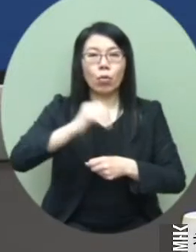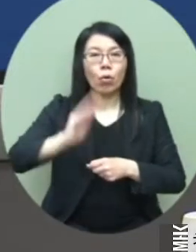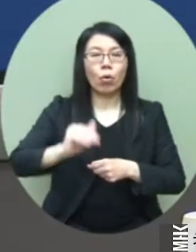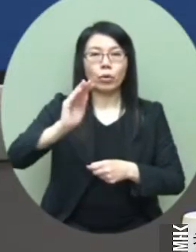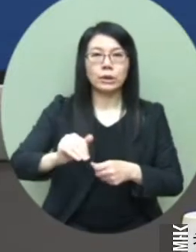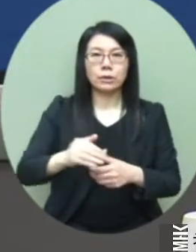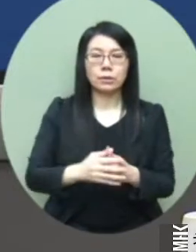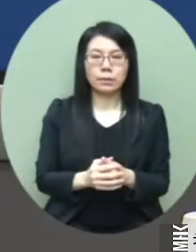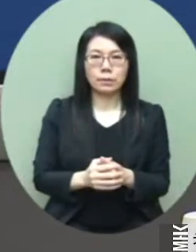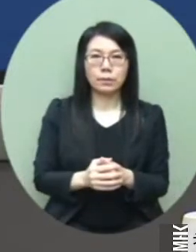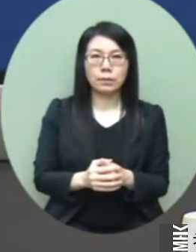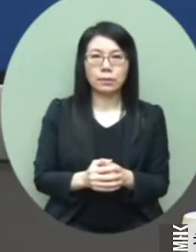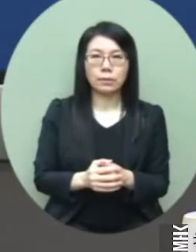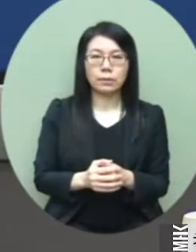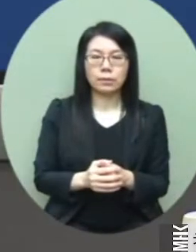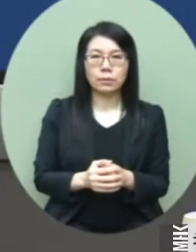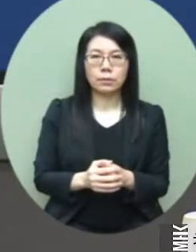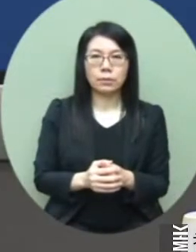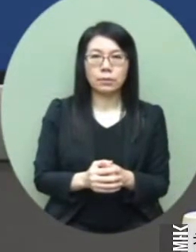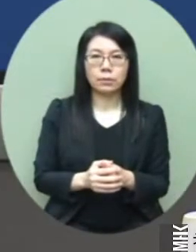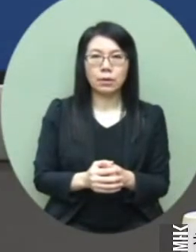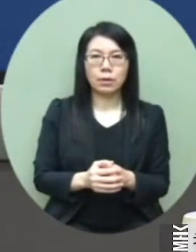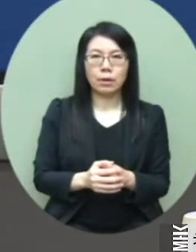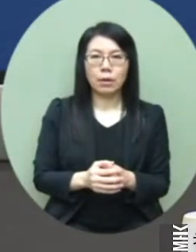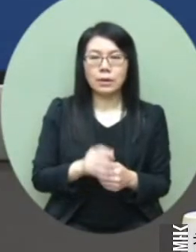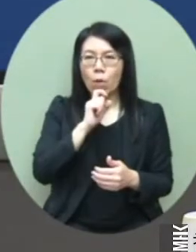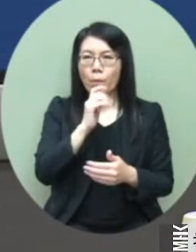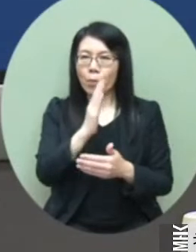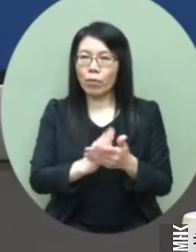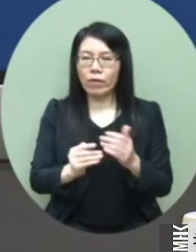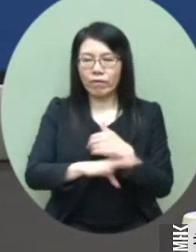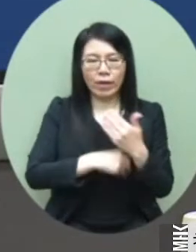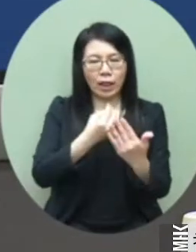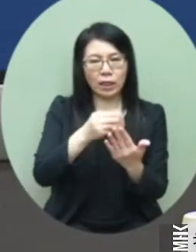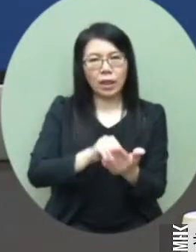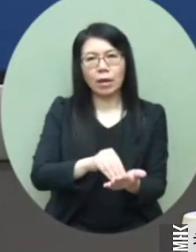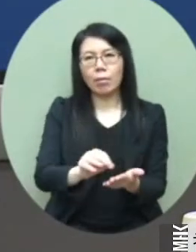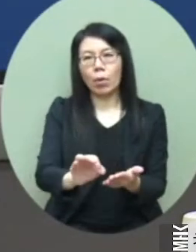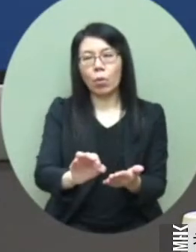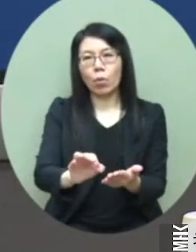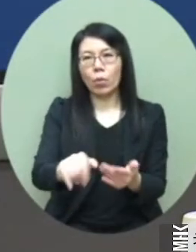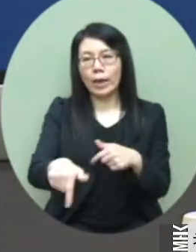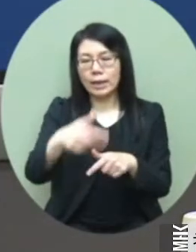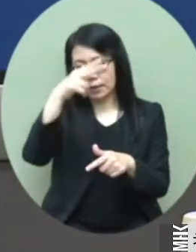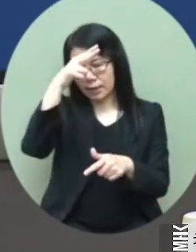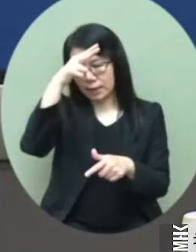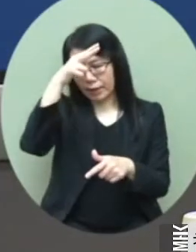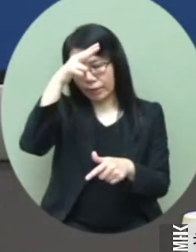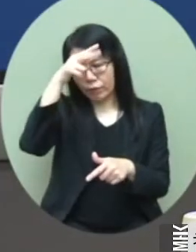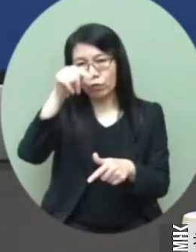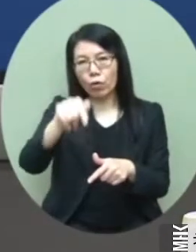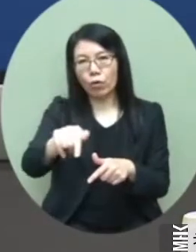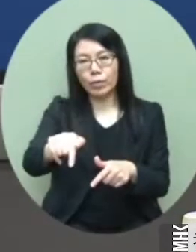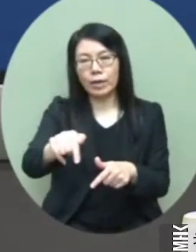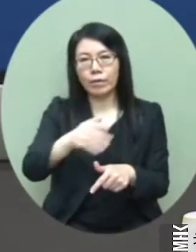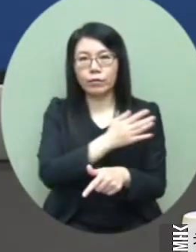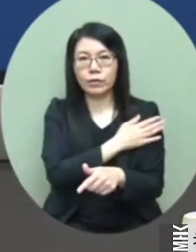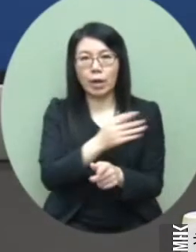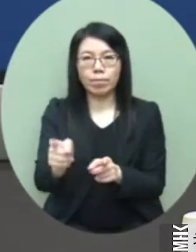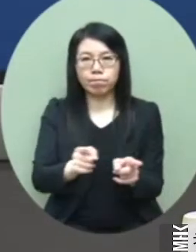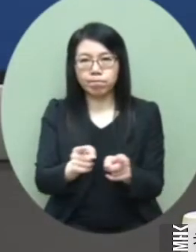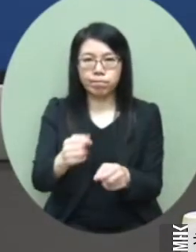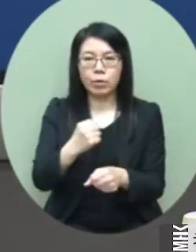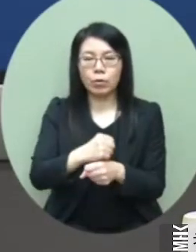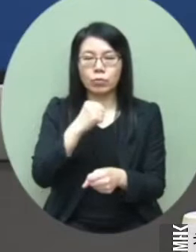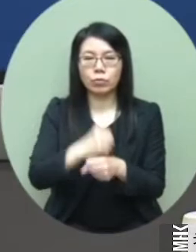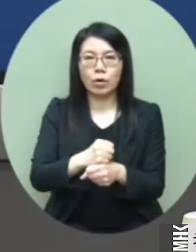嗱。有一啲咧就唔係法定嘅職能，係喺特區政府裏邊擔任一個統籌嘅角色，因為